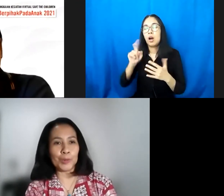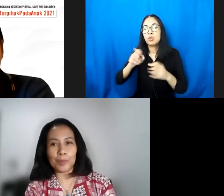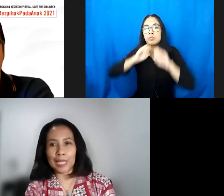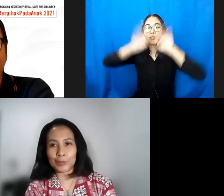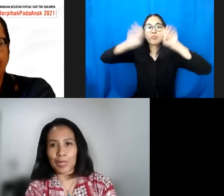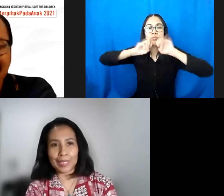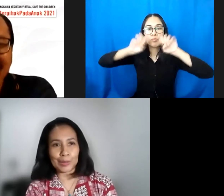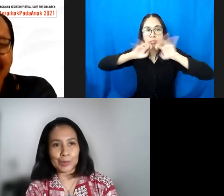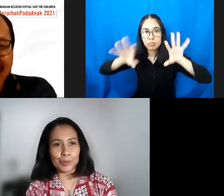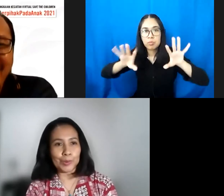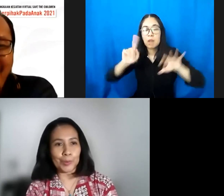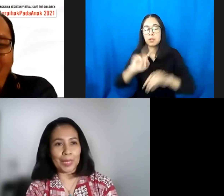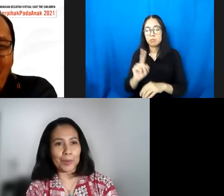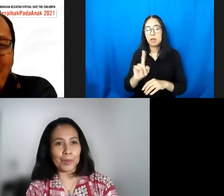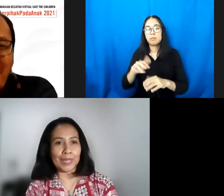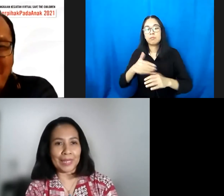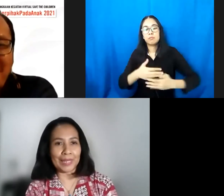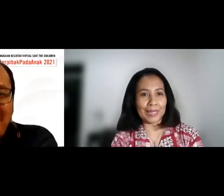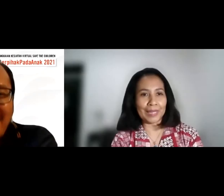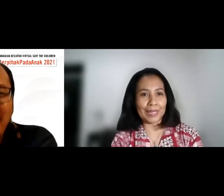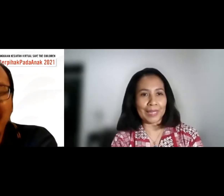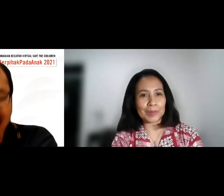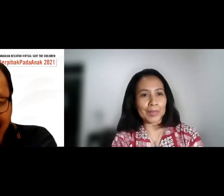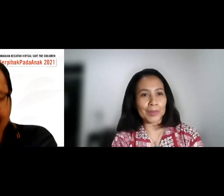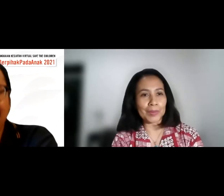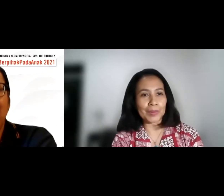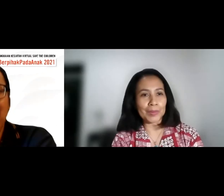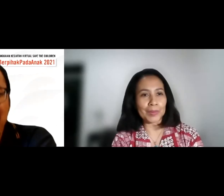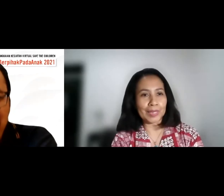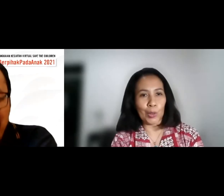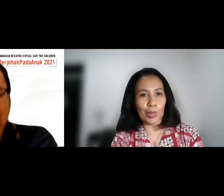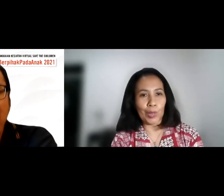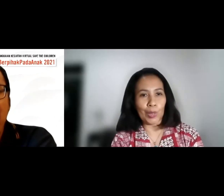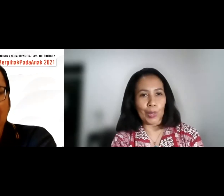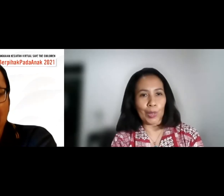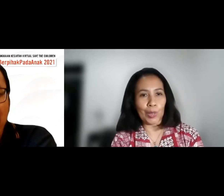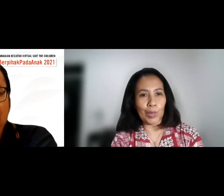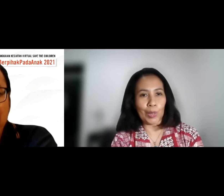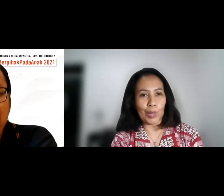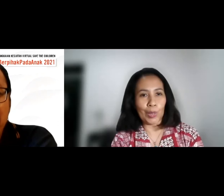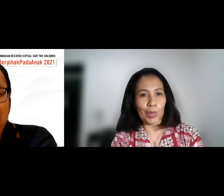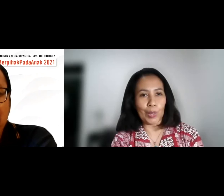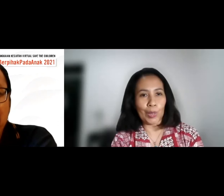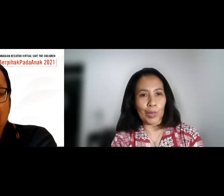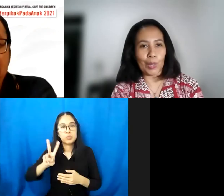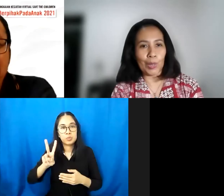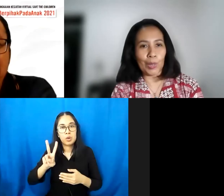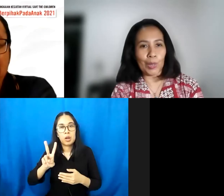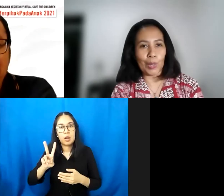bahwa memang untuk mengasuh anak itu butuh upaya berdua ya. Setahu saya itu ada Ayah ASI.